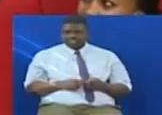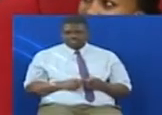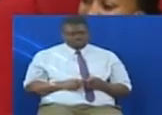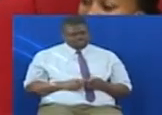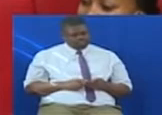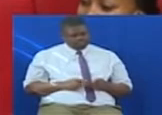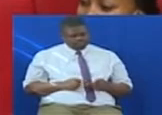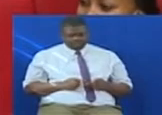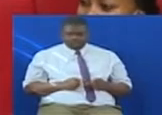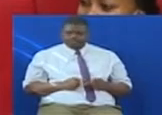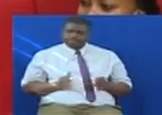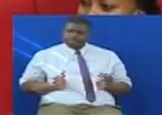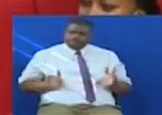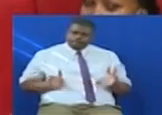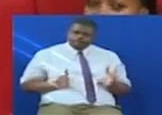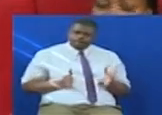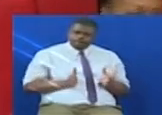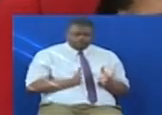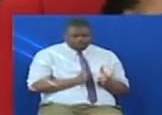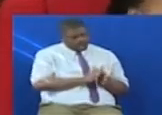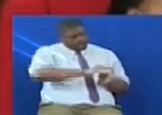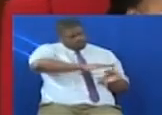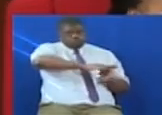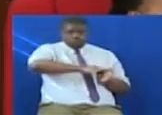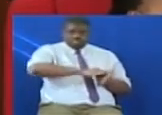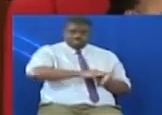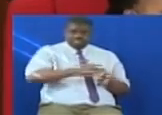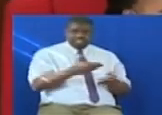hakuna taifa limeendelea bila kujifunga mkanda.